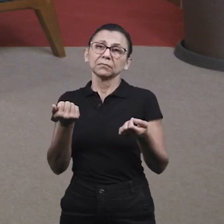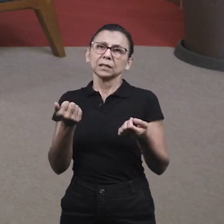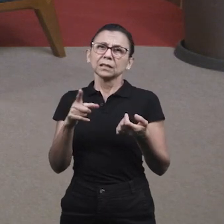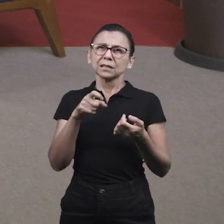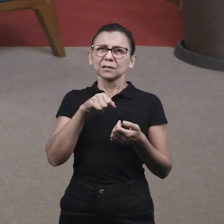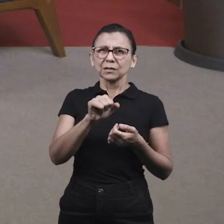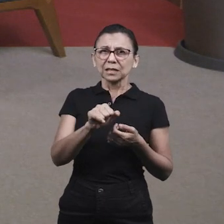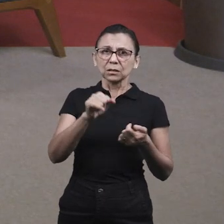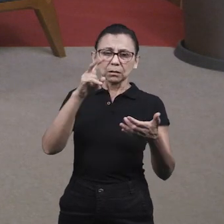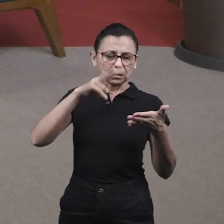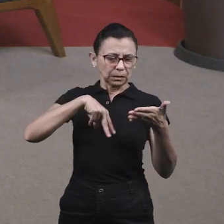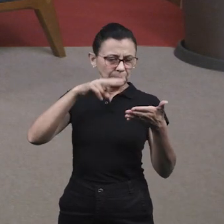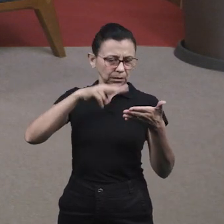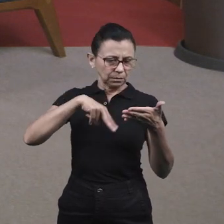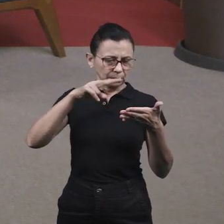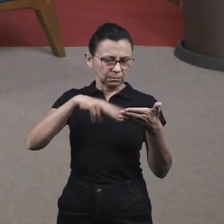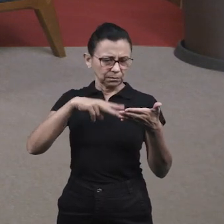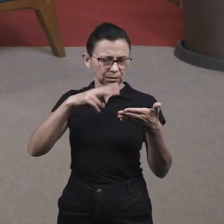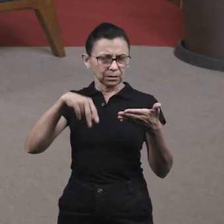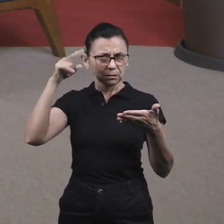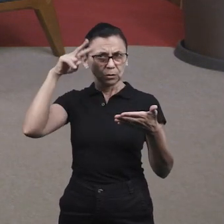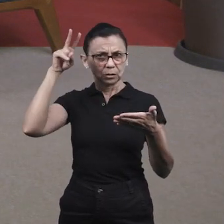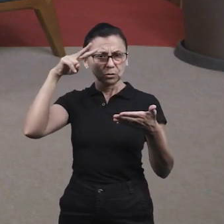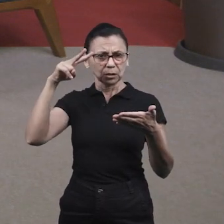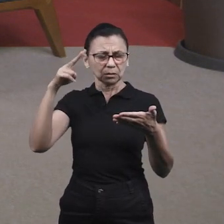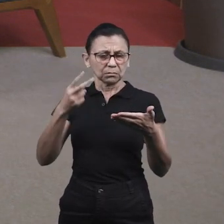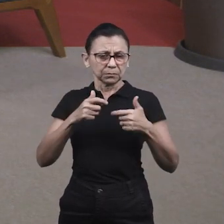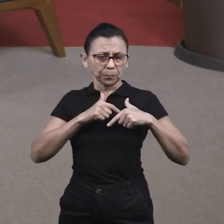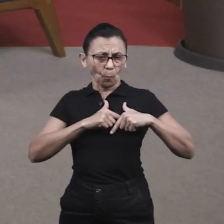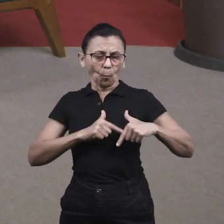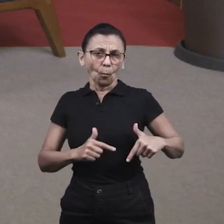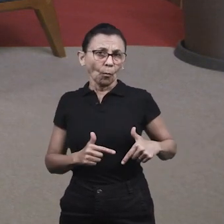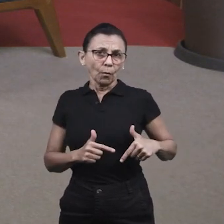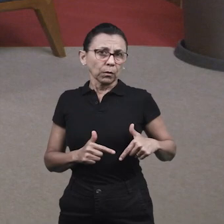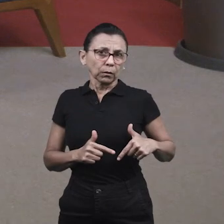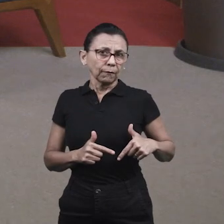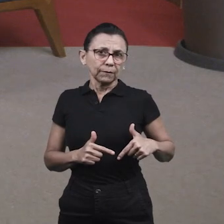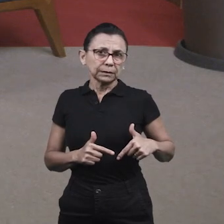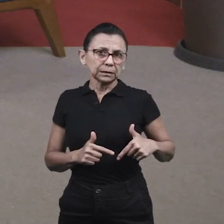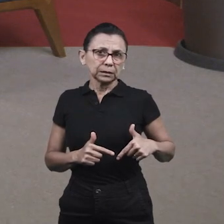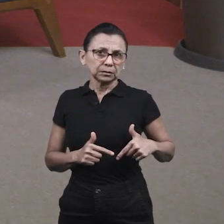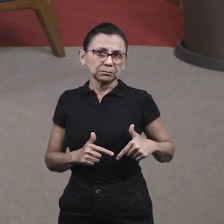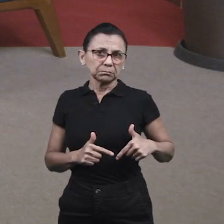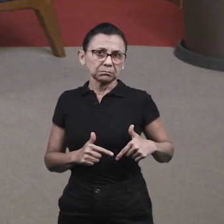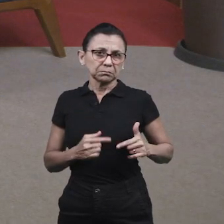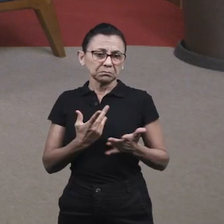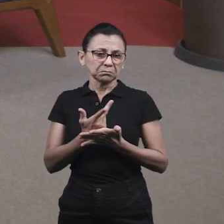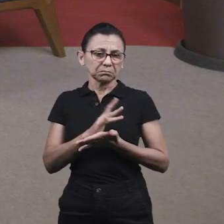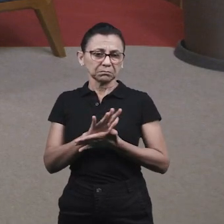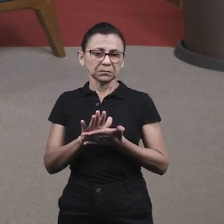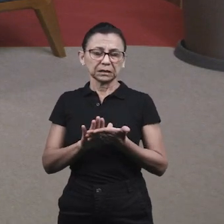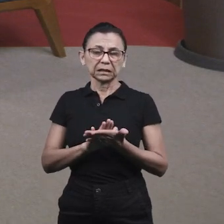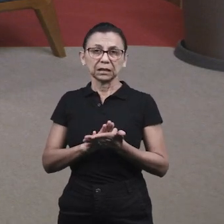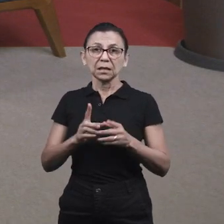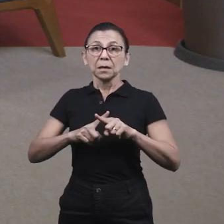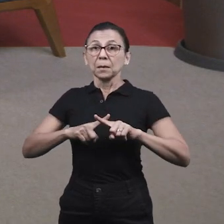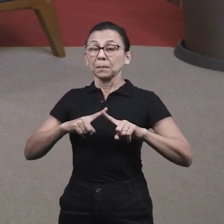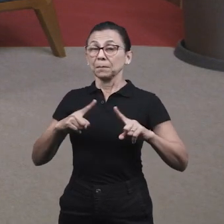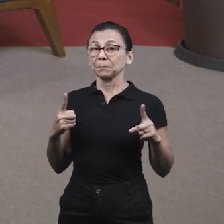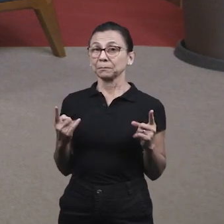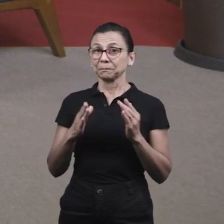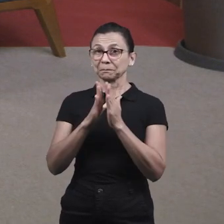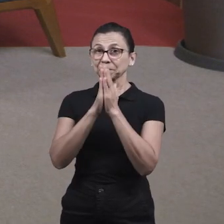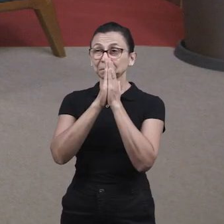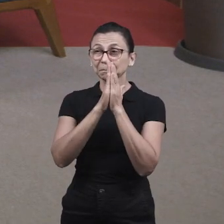lettre, c'est une chose. Parce que la Bible dit, la lettre tue. C'est-à-dire, elle n'engendre pas la vie.